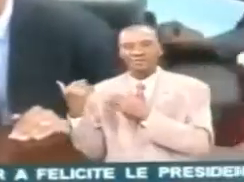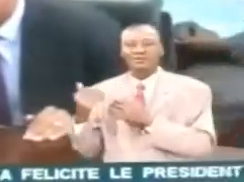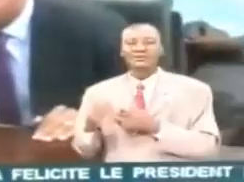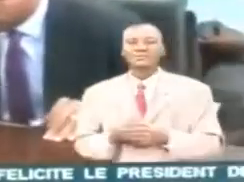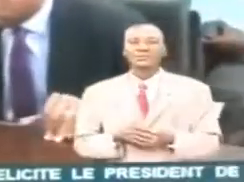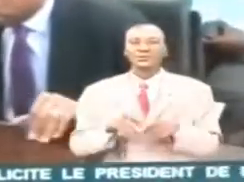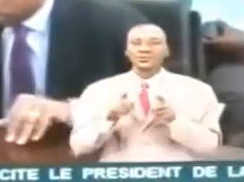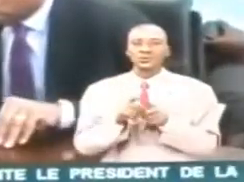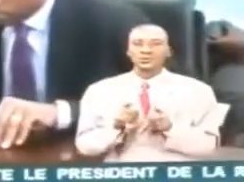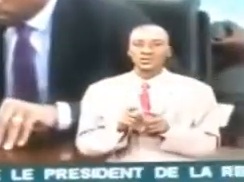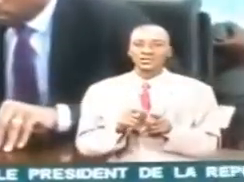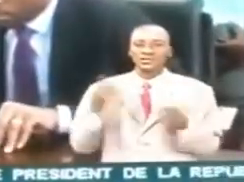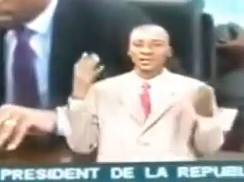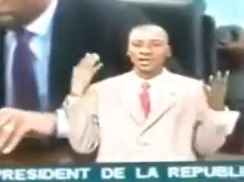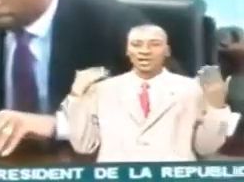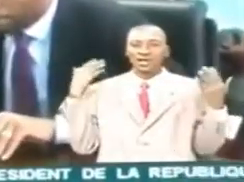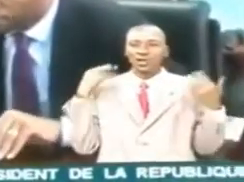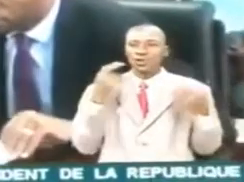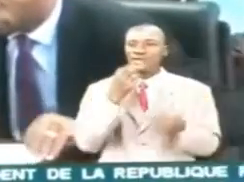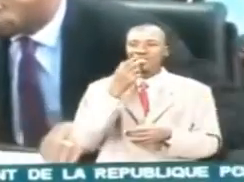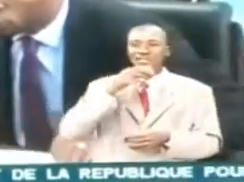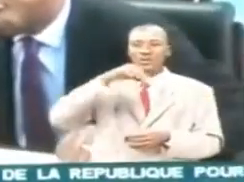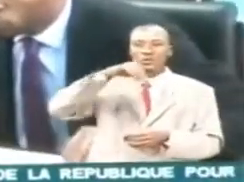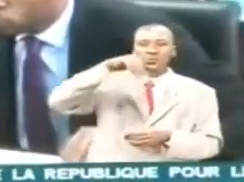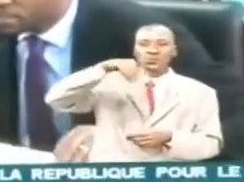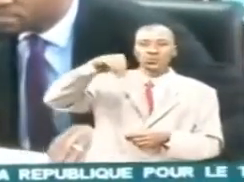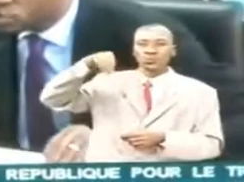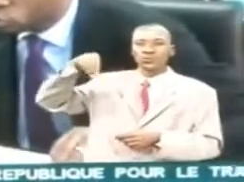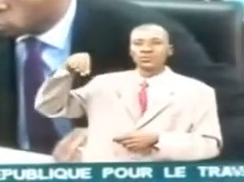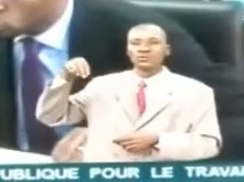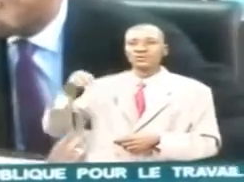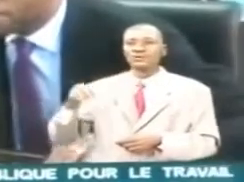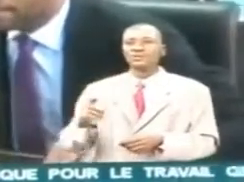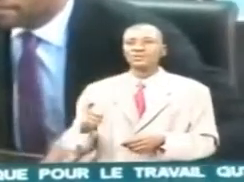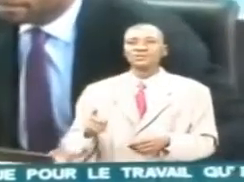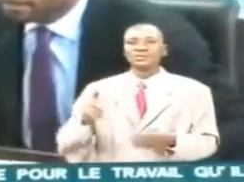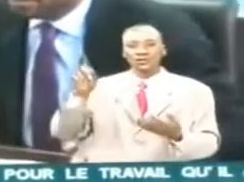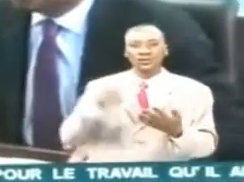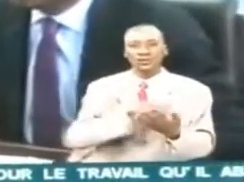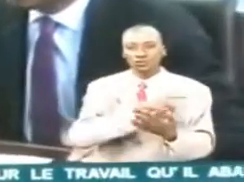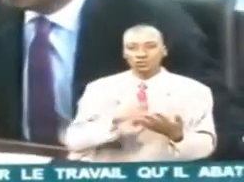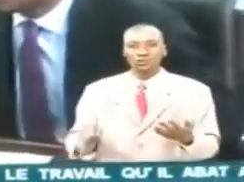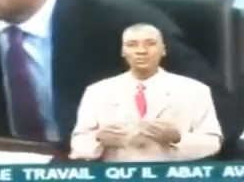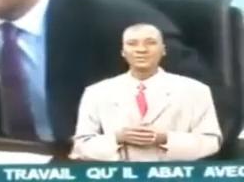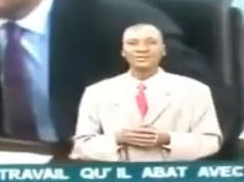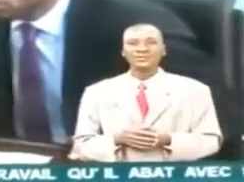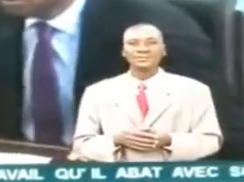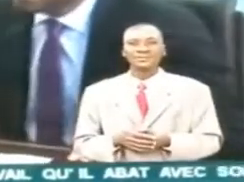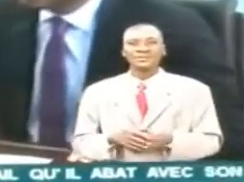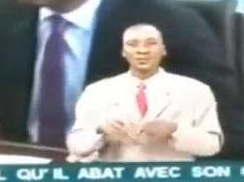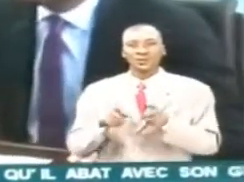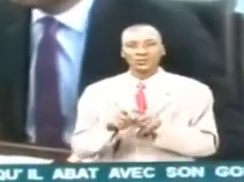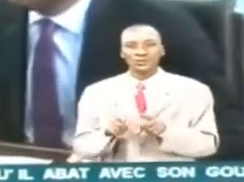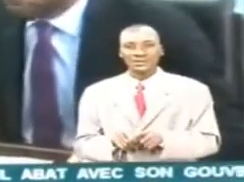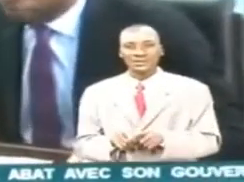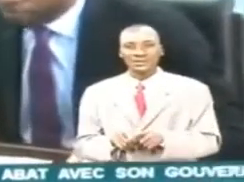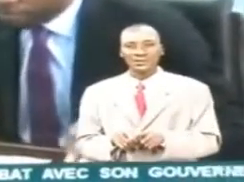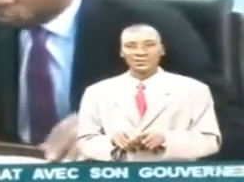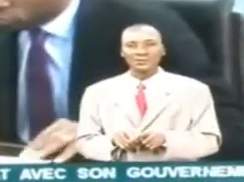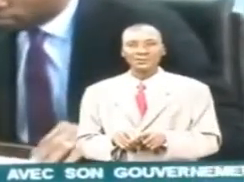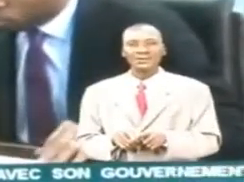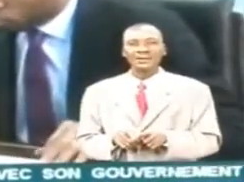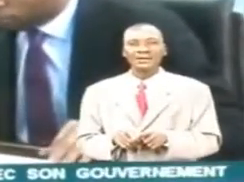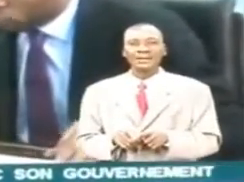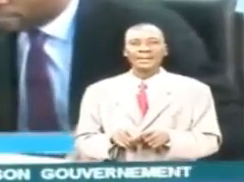recommande aussi la mise en œuvre d'une politique structurelle de la gestion des villes pour